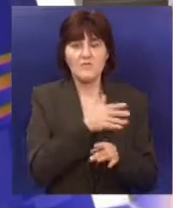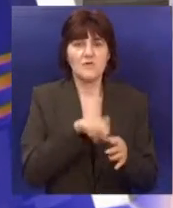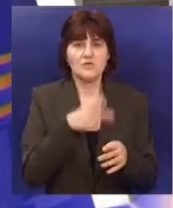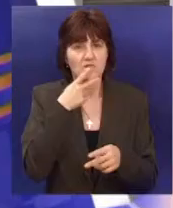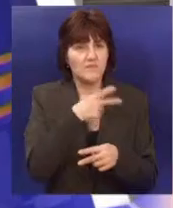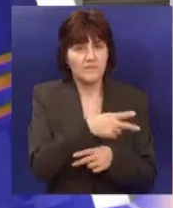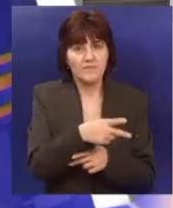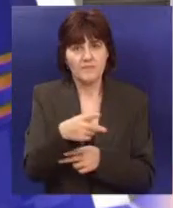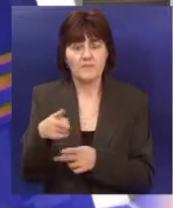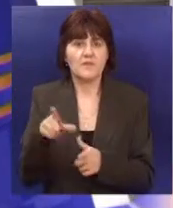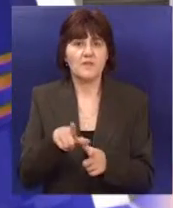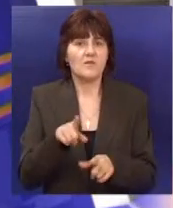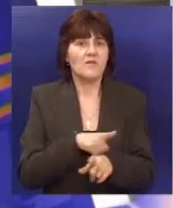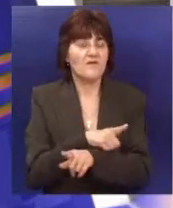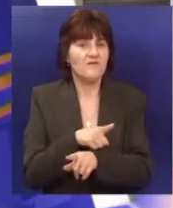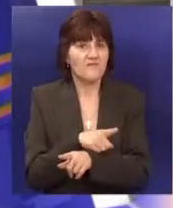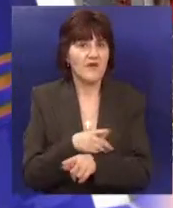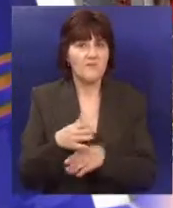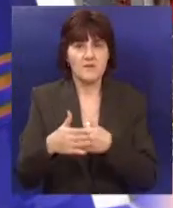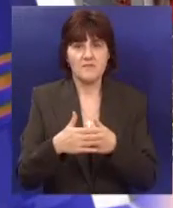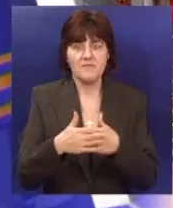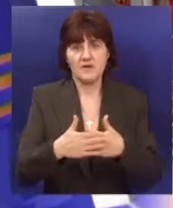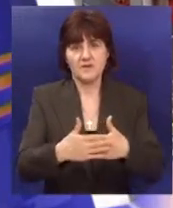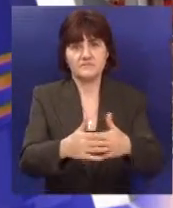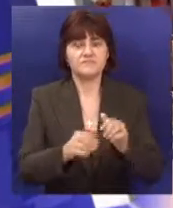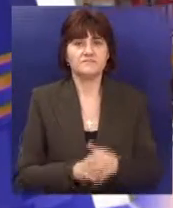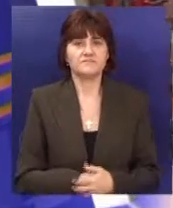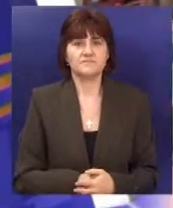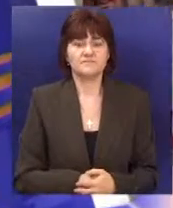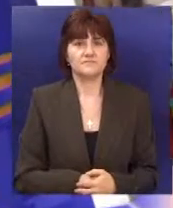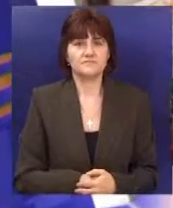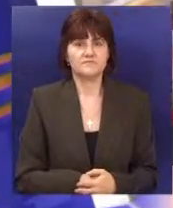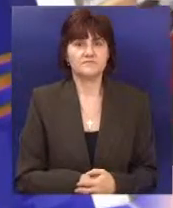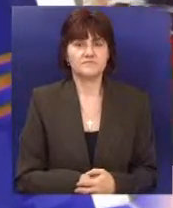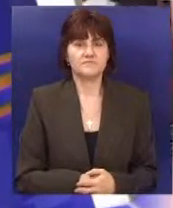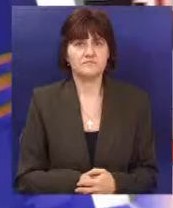pogledaju raznovrsnost ponuda s obzirom na to da u to vrijeme školska godina još uvijek traje.